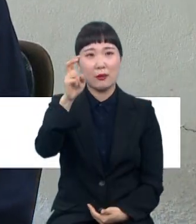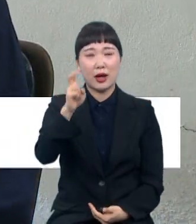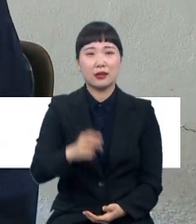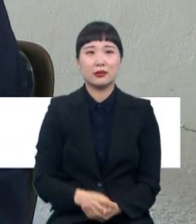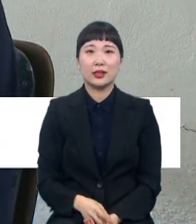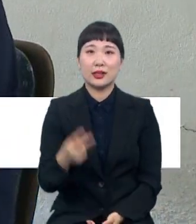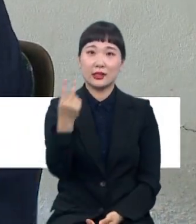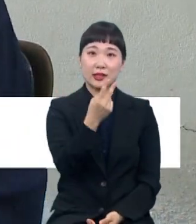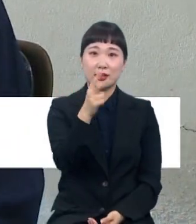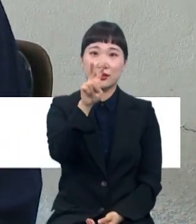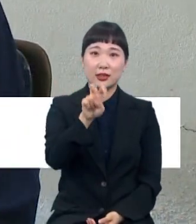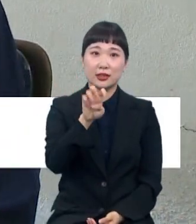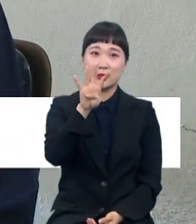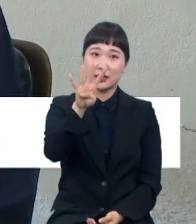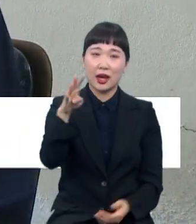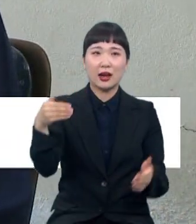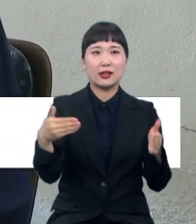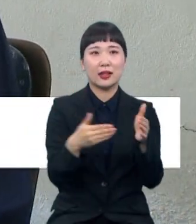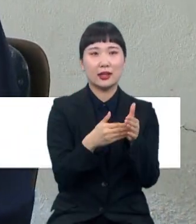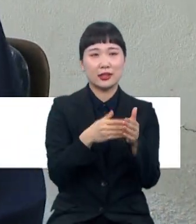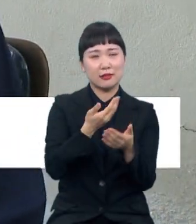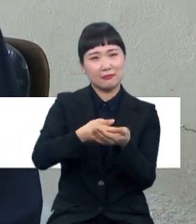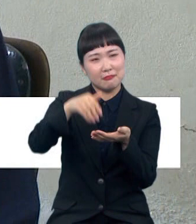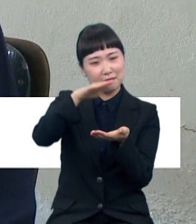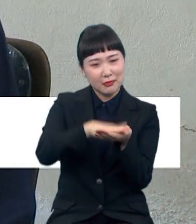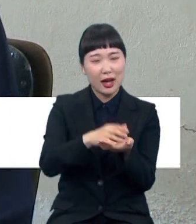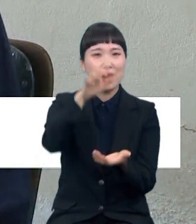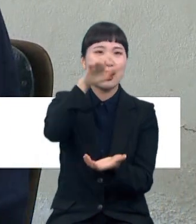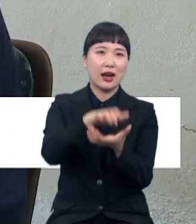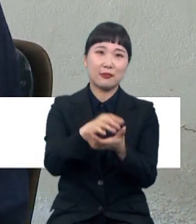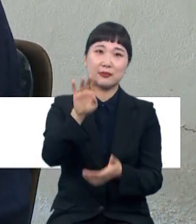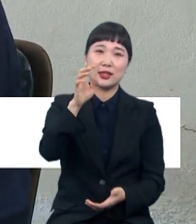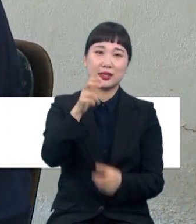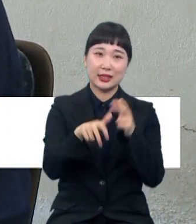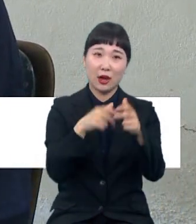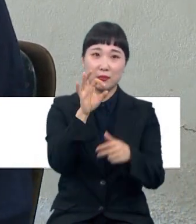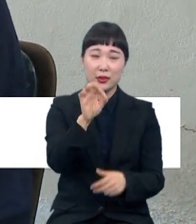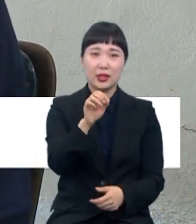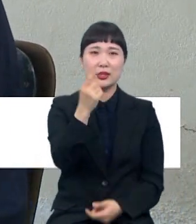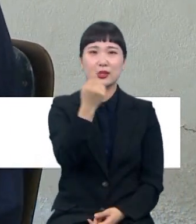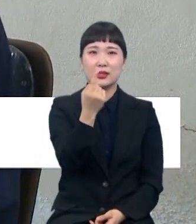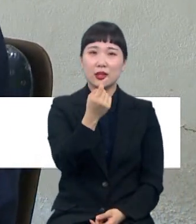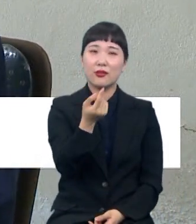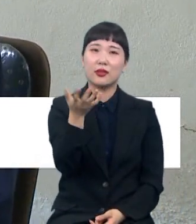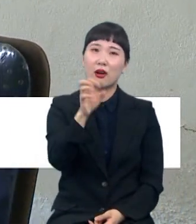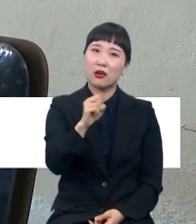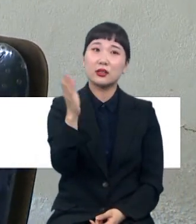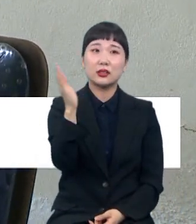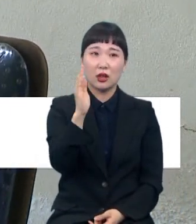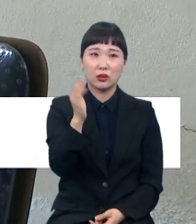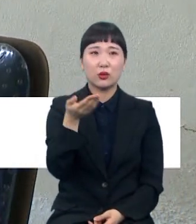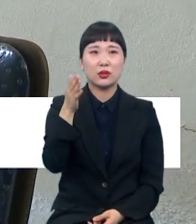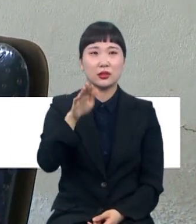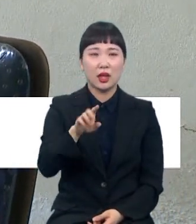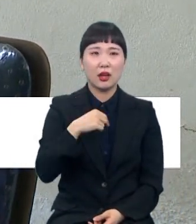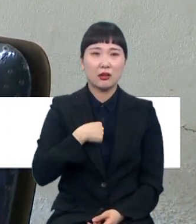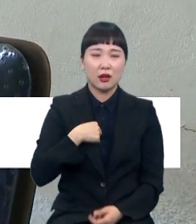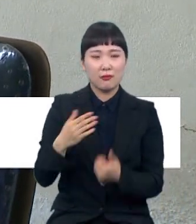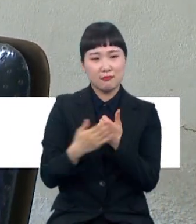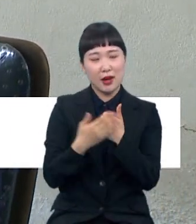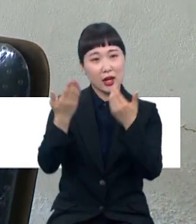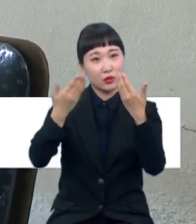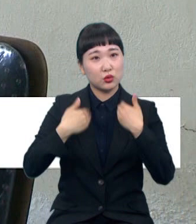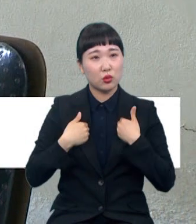24년까지 개발하는 총 사업비가 약 1000억 원 미만이 되는데 그중에 우리하고 보상을 해야 할 올